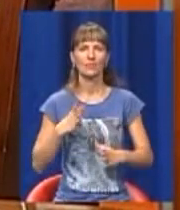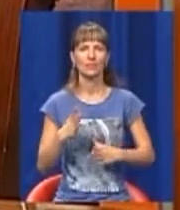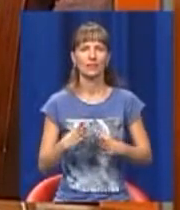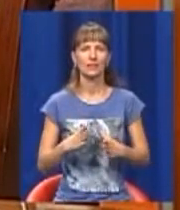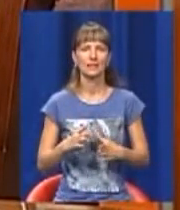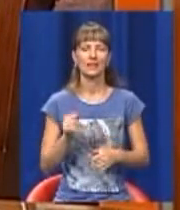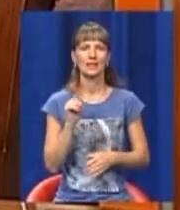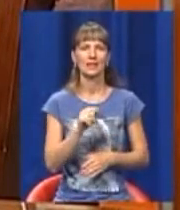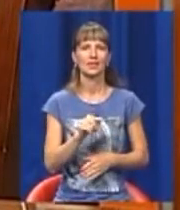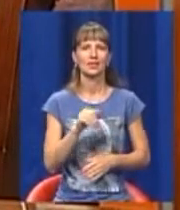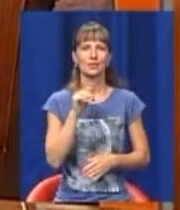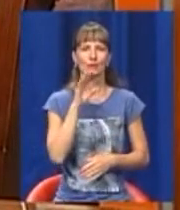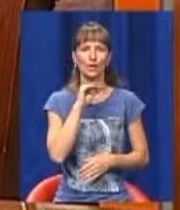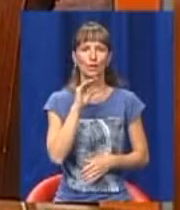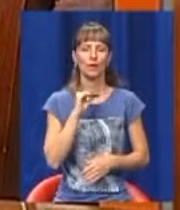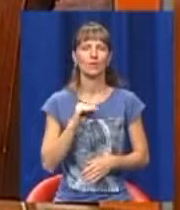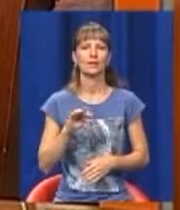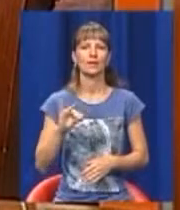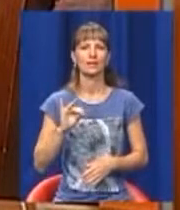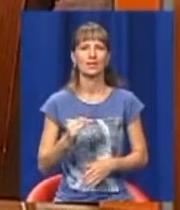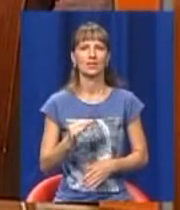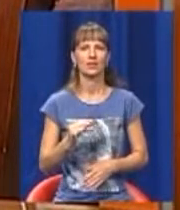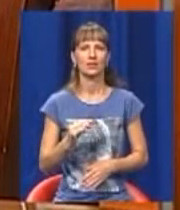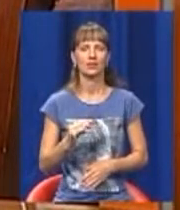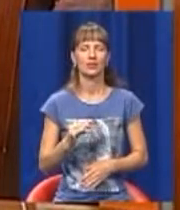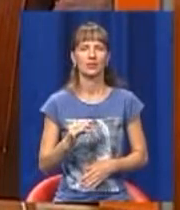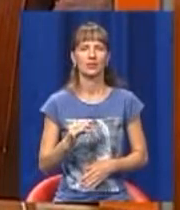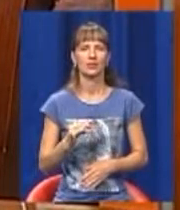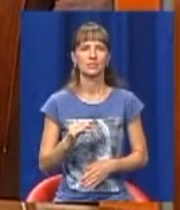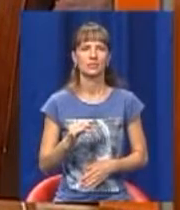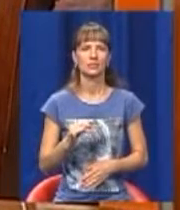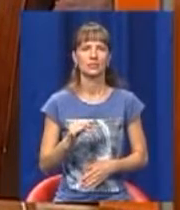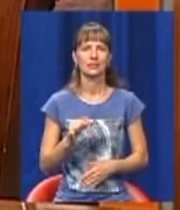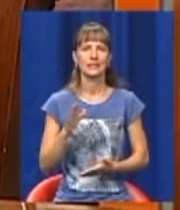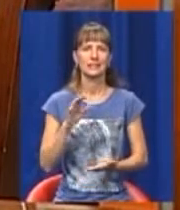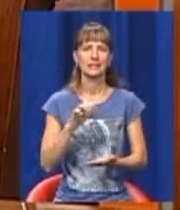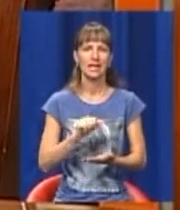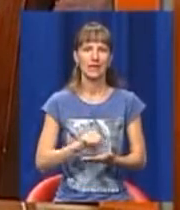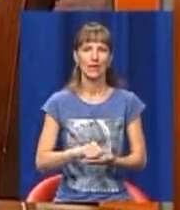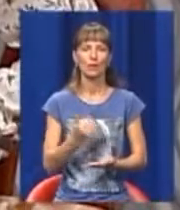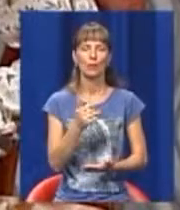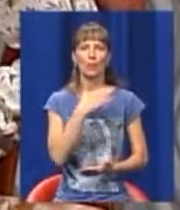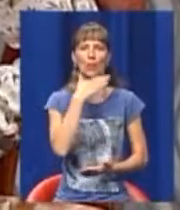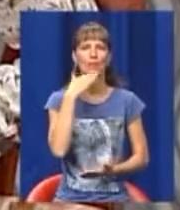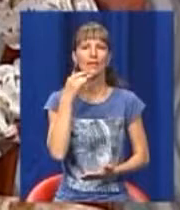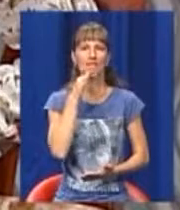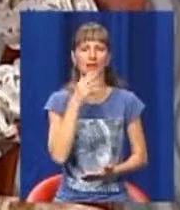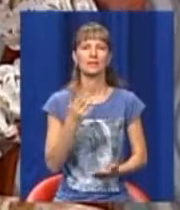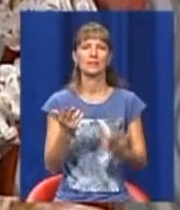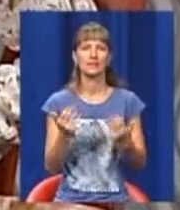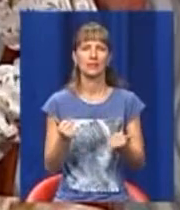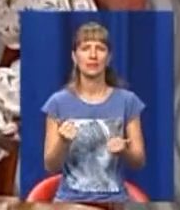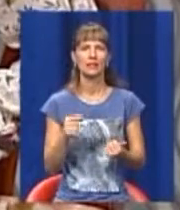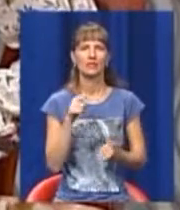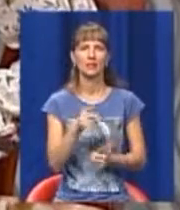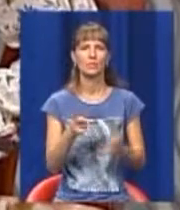дресирувати його і займати з ним дуже багато часу. Так, дійсно, з